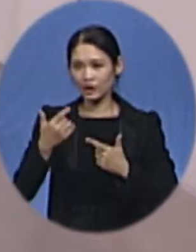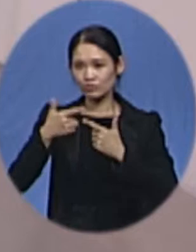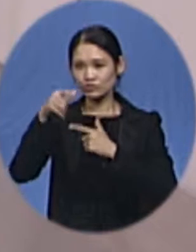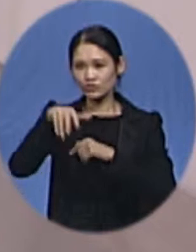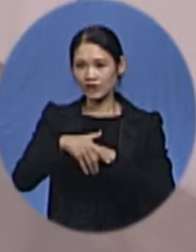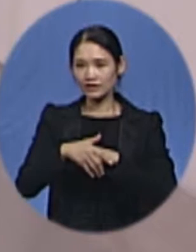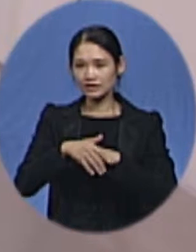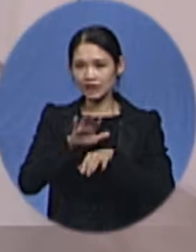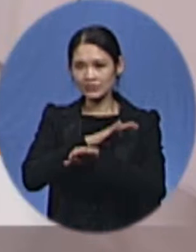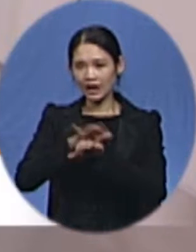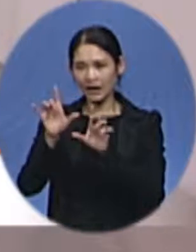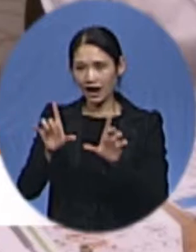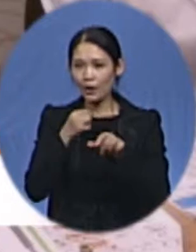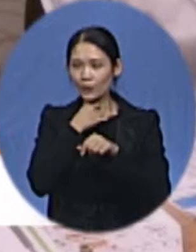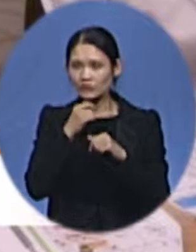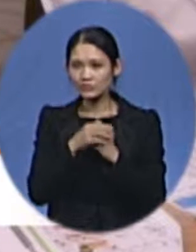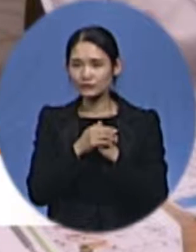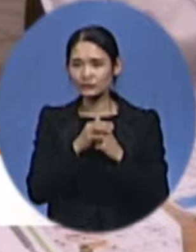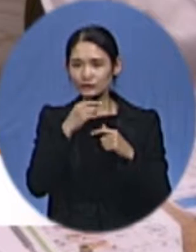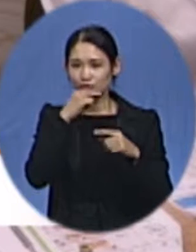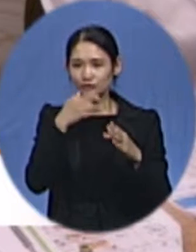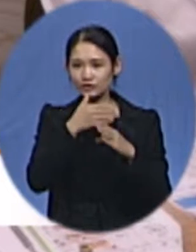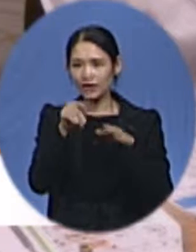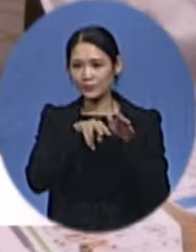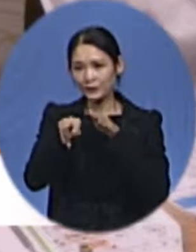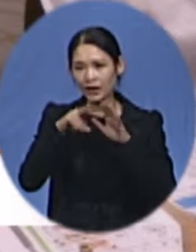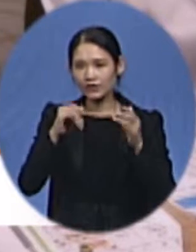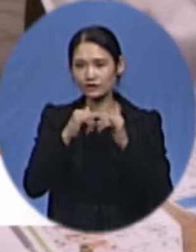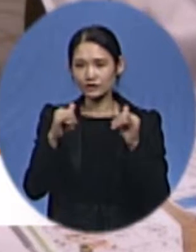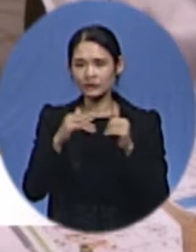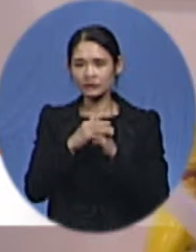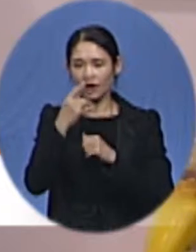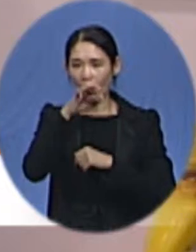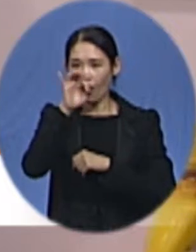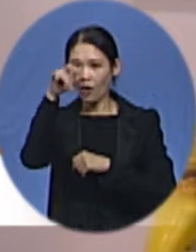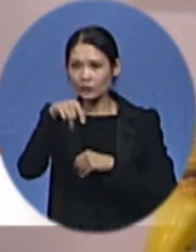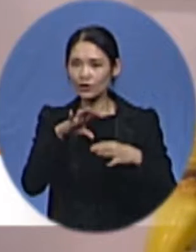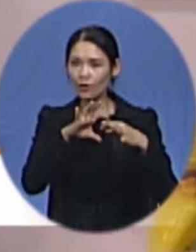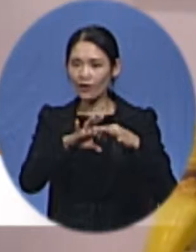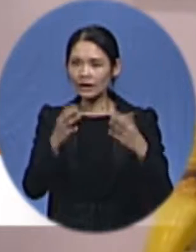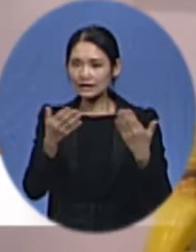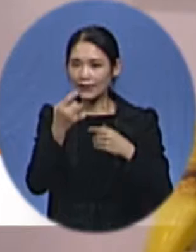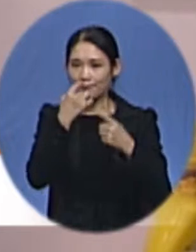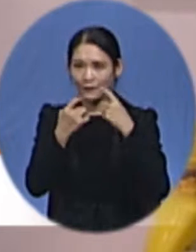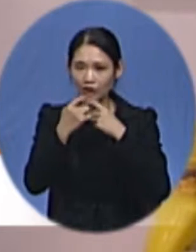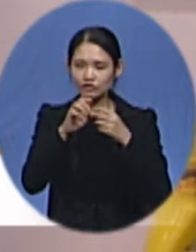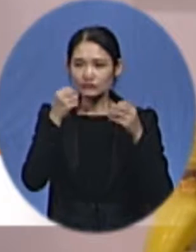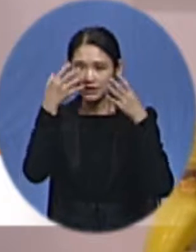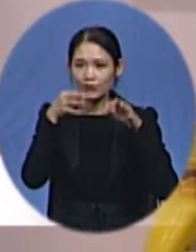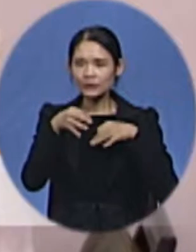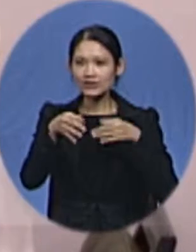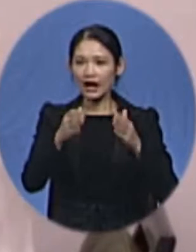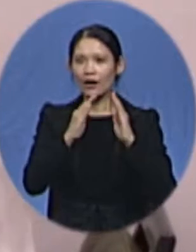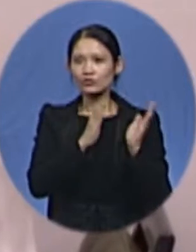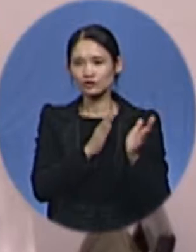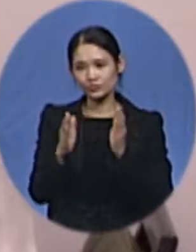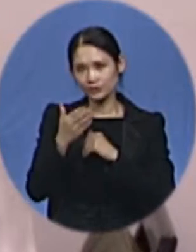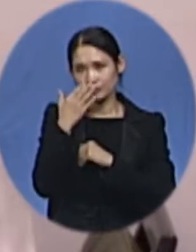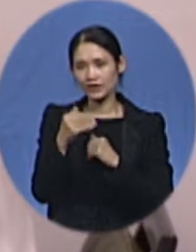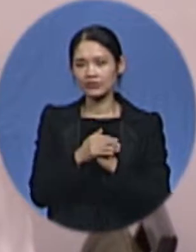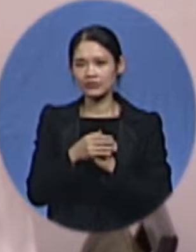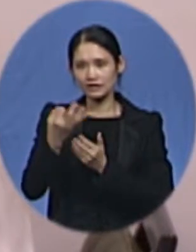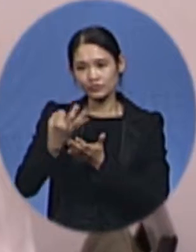부산에서 정착을 원하는 북한 이탈 주민들은 어묵과 관련한 일을 배울 수 있고 창업도 준비할 수 있습니다.